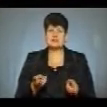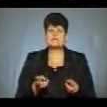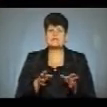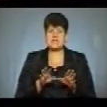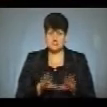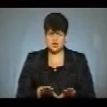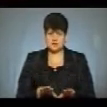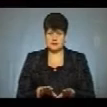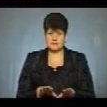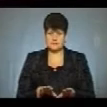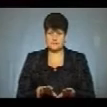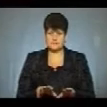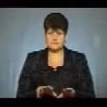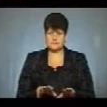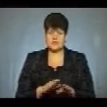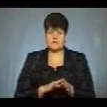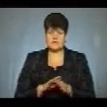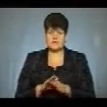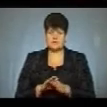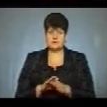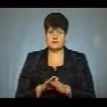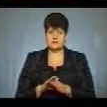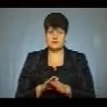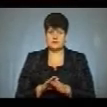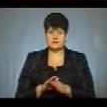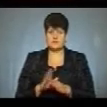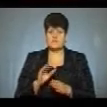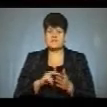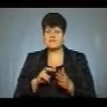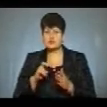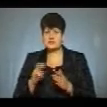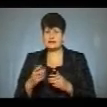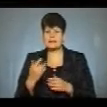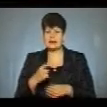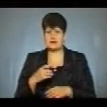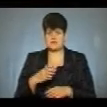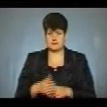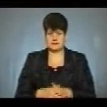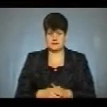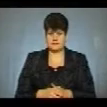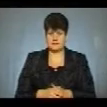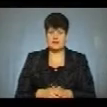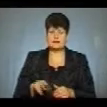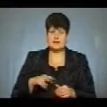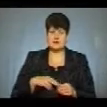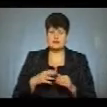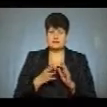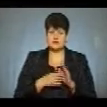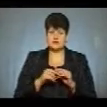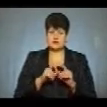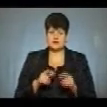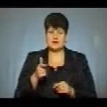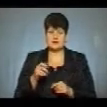і виконувати, відлучитися принаймні на кілька хвилин. Директор 19-ї школи Ганна